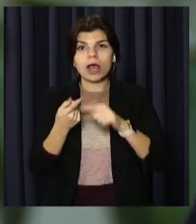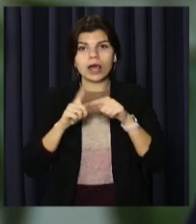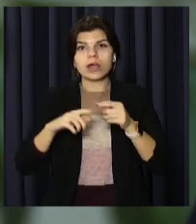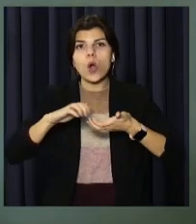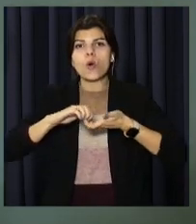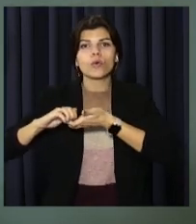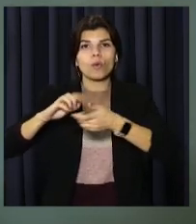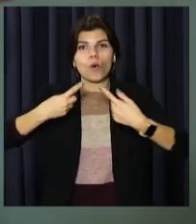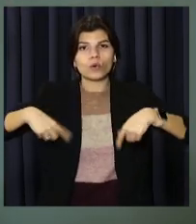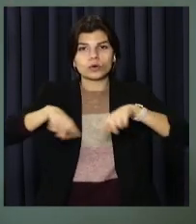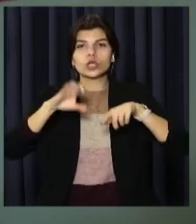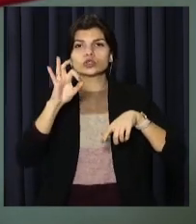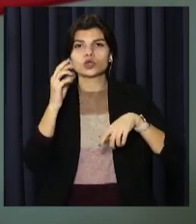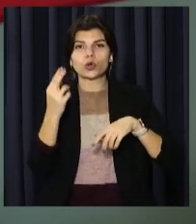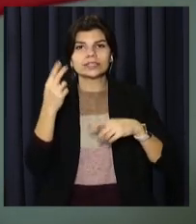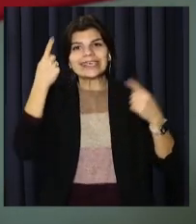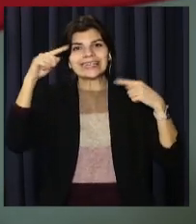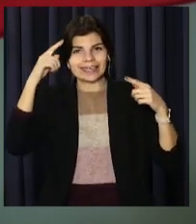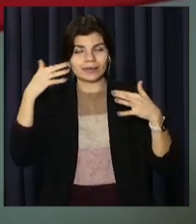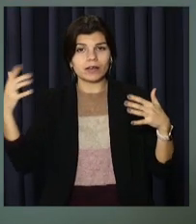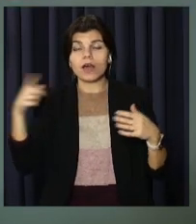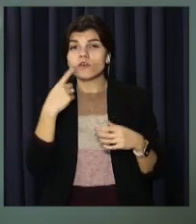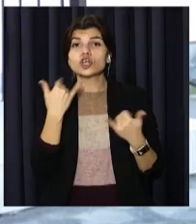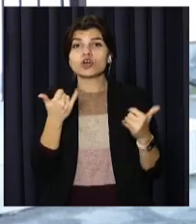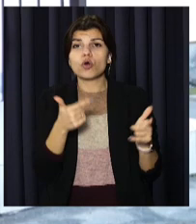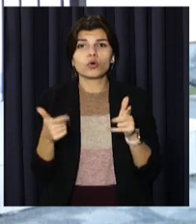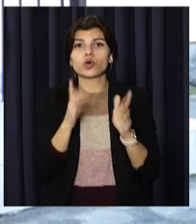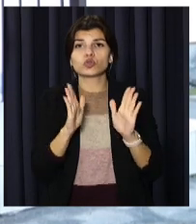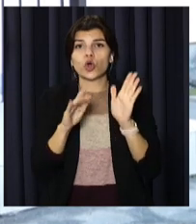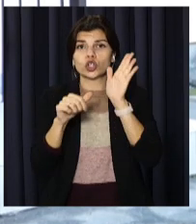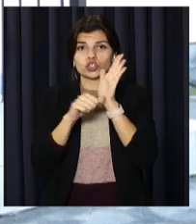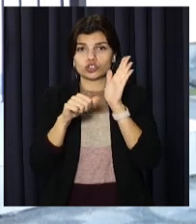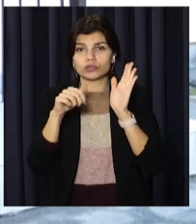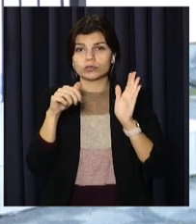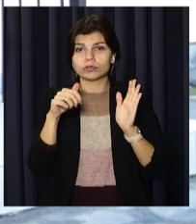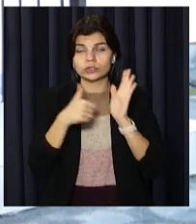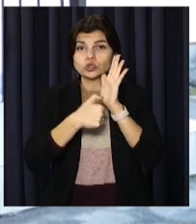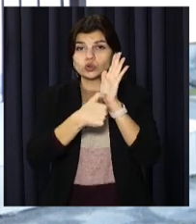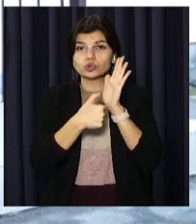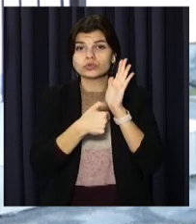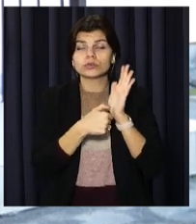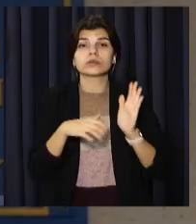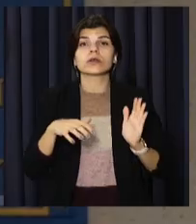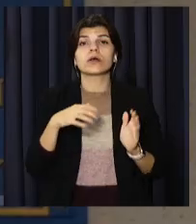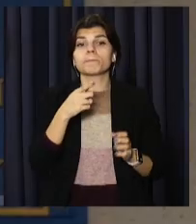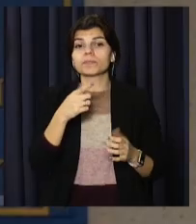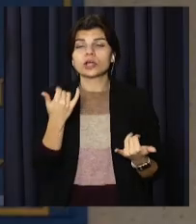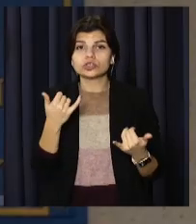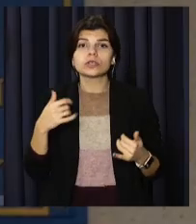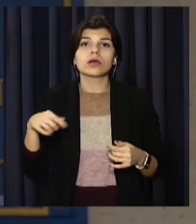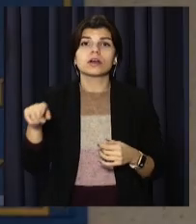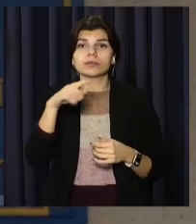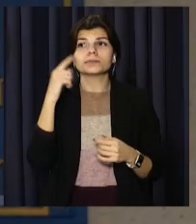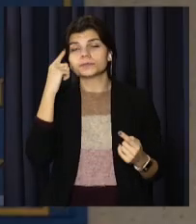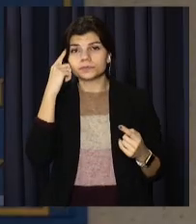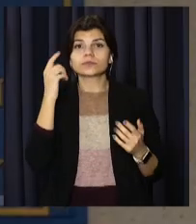громадської організації «Фонд соціальних ініціатив». Поки що їх виготовили 600. Їх розподілили серед територіальних центрів Дніпра.